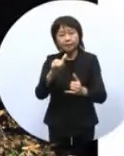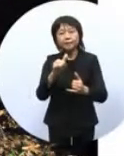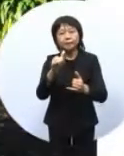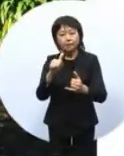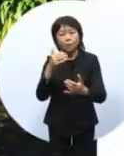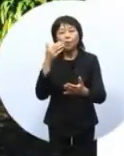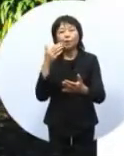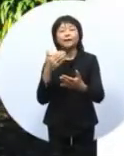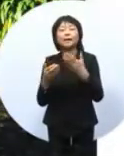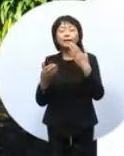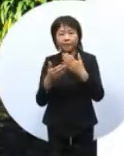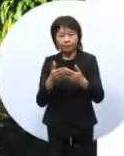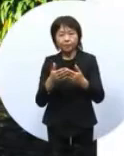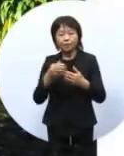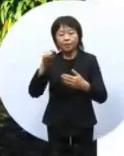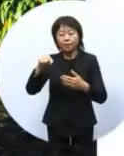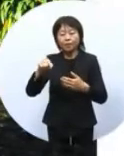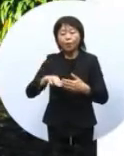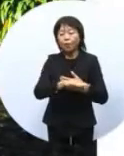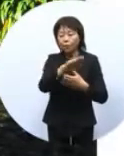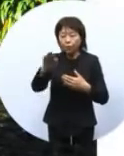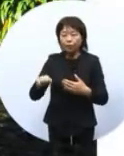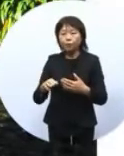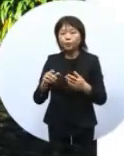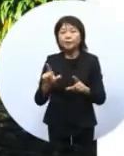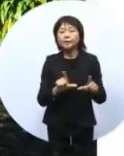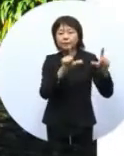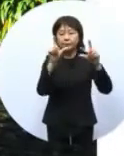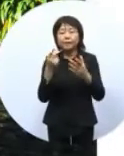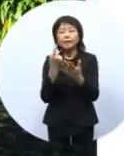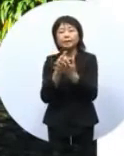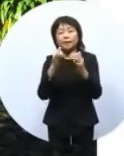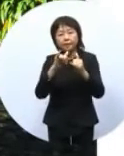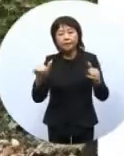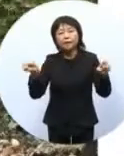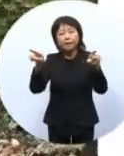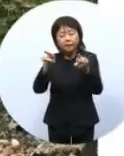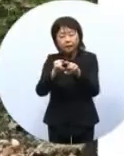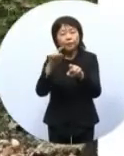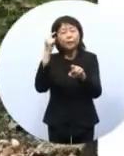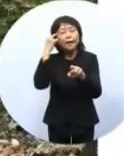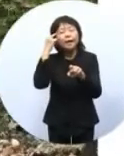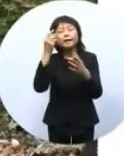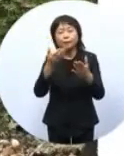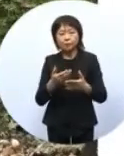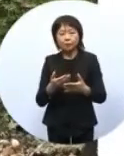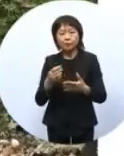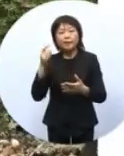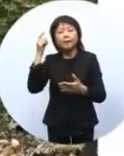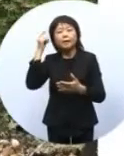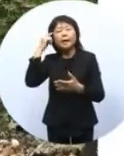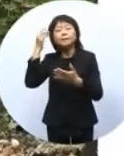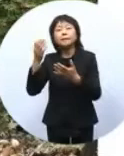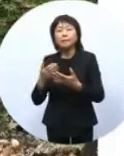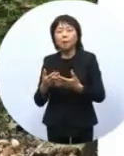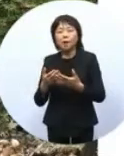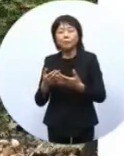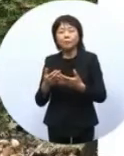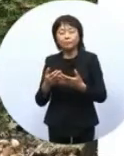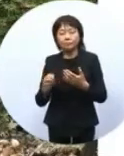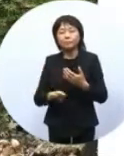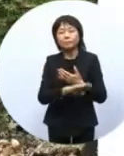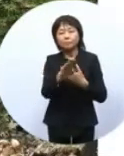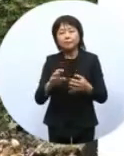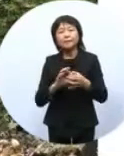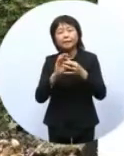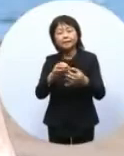、この土地に住んでる参加者の人たちに一緒に考えてもらって、いろいろ感じてもらって、まあ、外に伝え